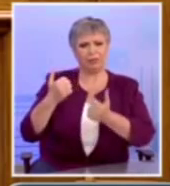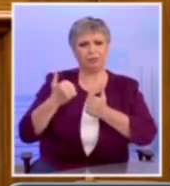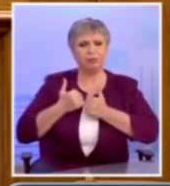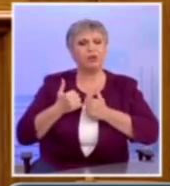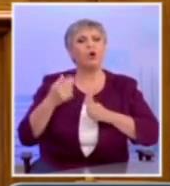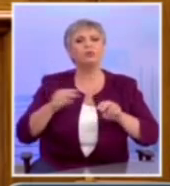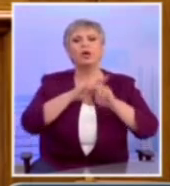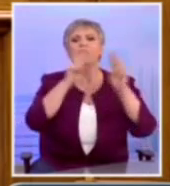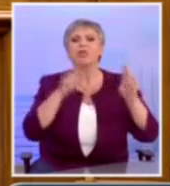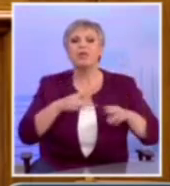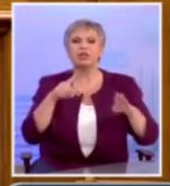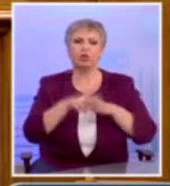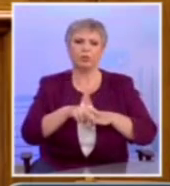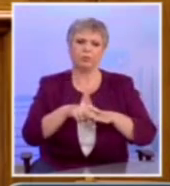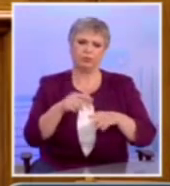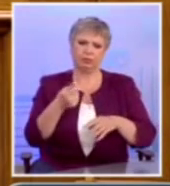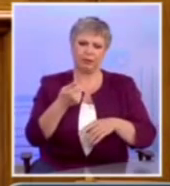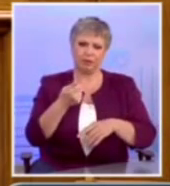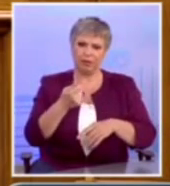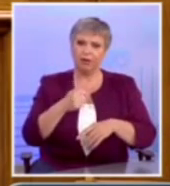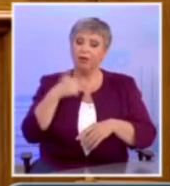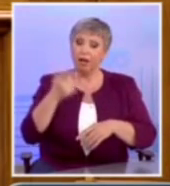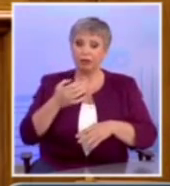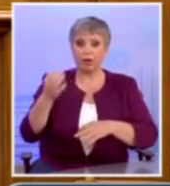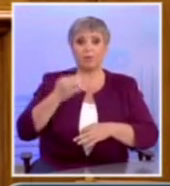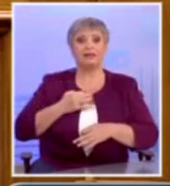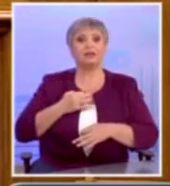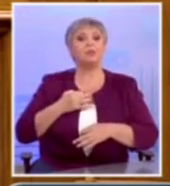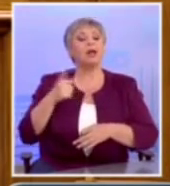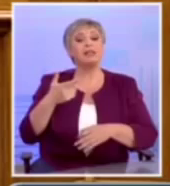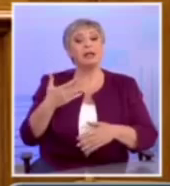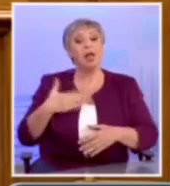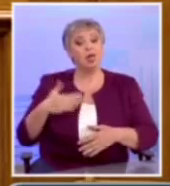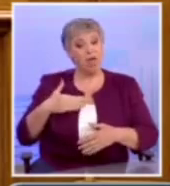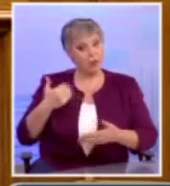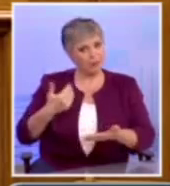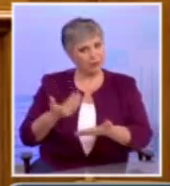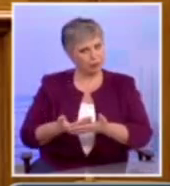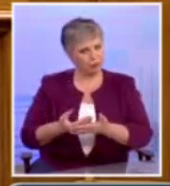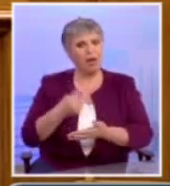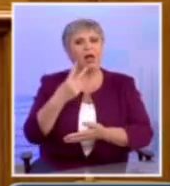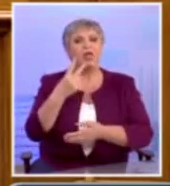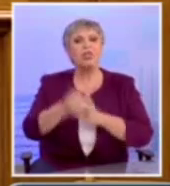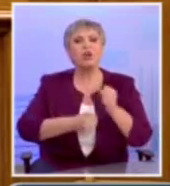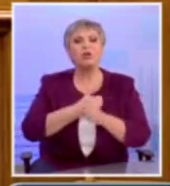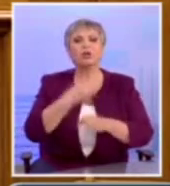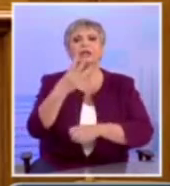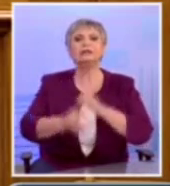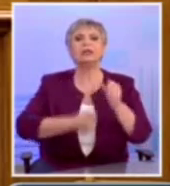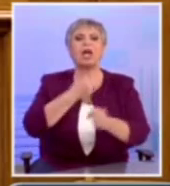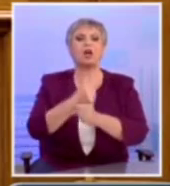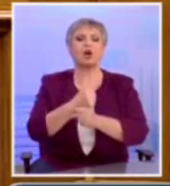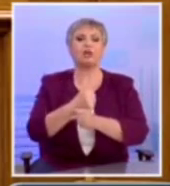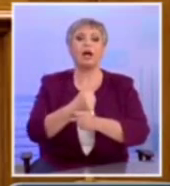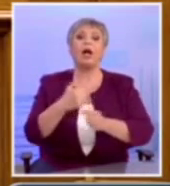στο Eurogroup ότι αφού θέλετε και κάνατε αίτηση για διετές ή τριετές πρόγραμμα, πρέπει να είναι πολύ μεγαλύτερο το πακέτο των